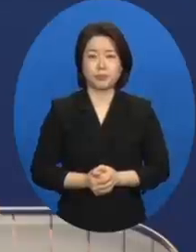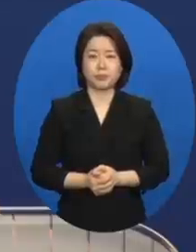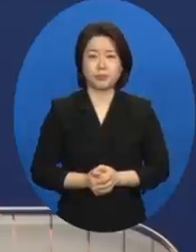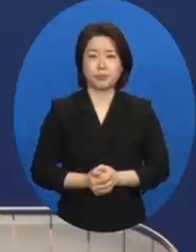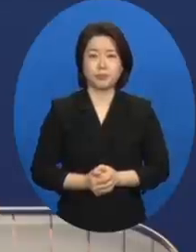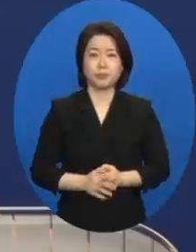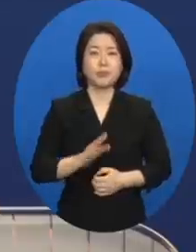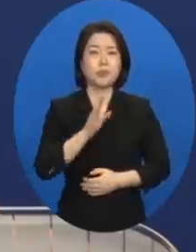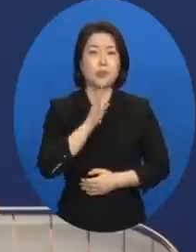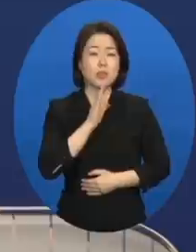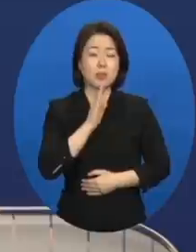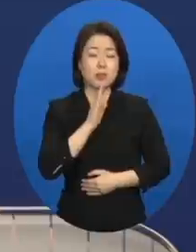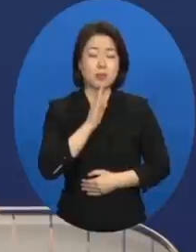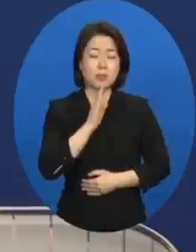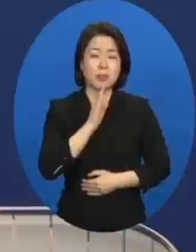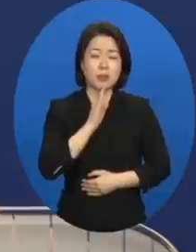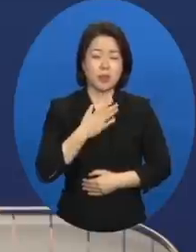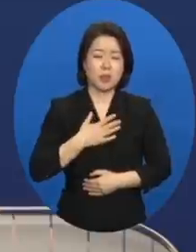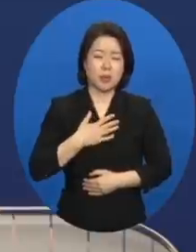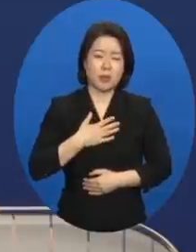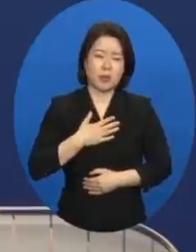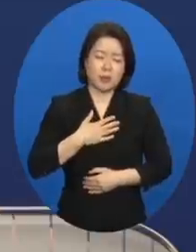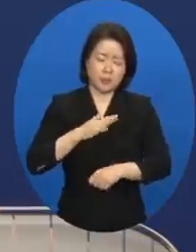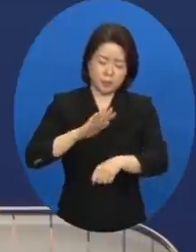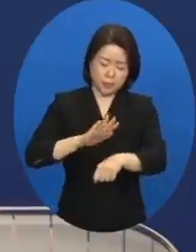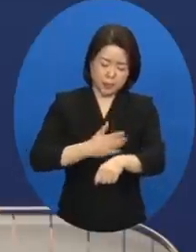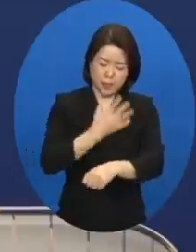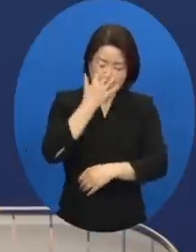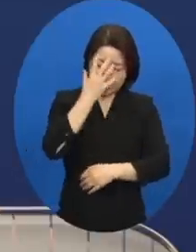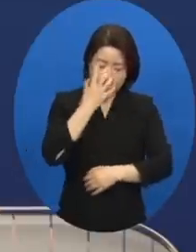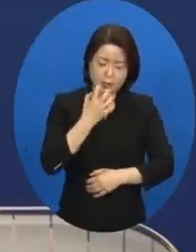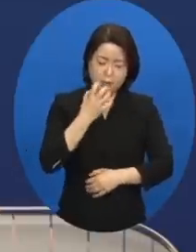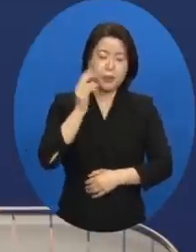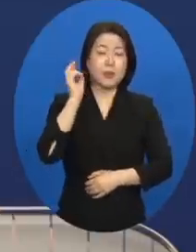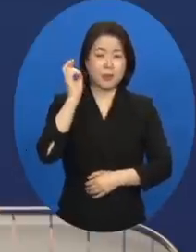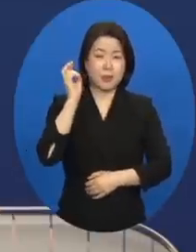참 엄청난 비극이죠.